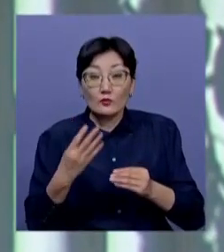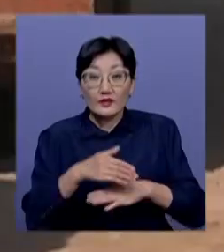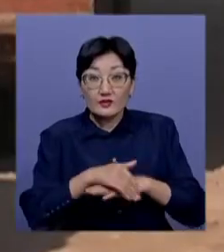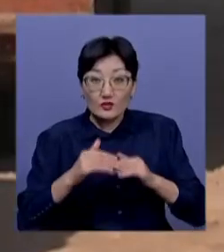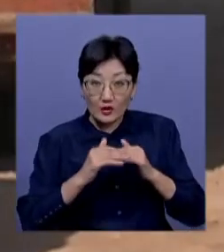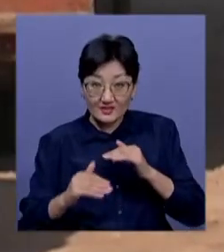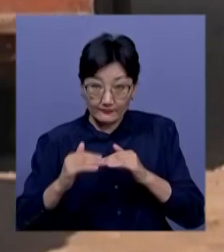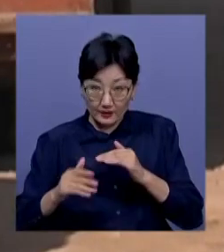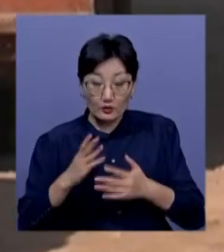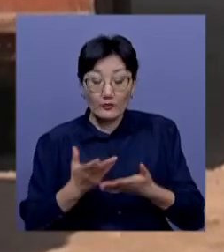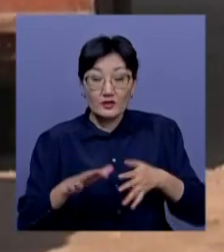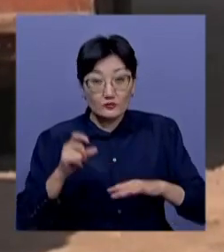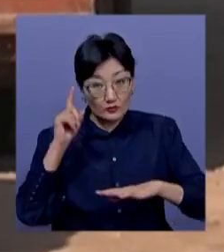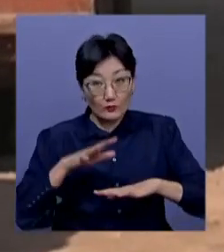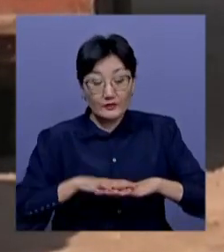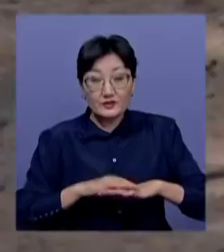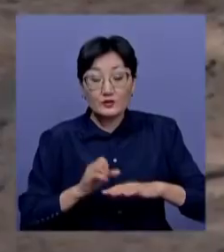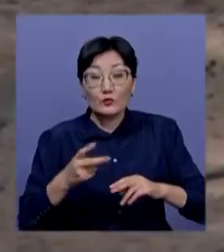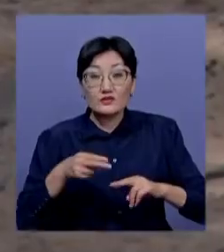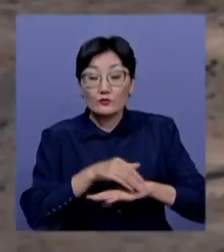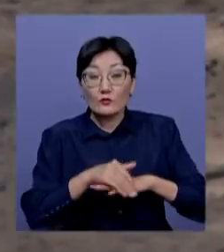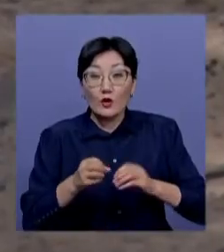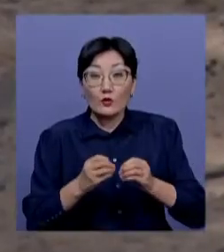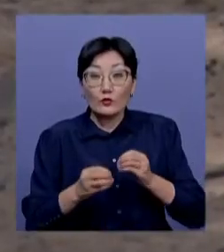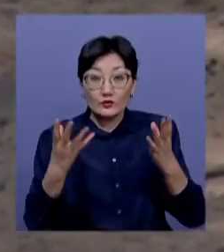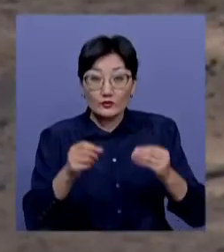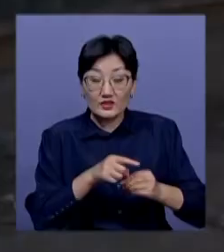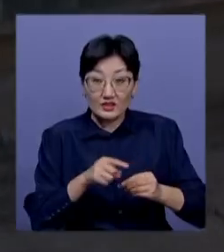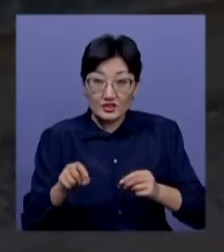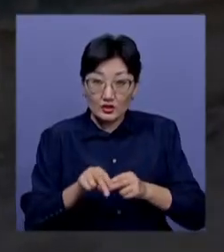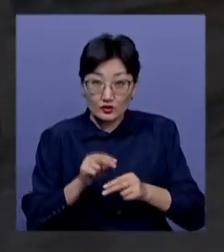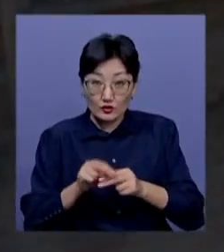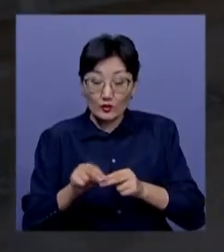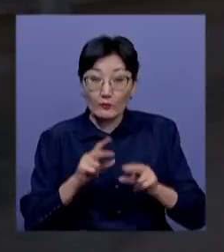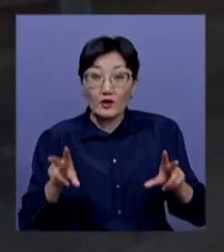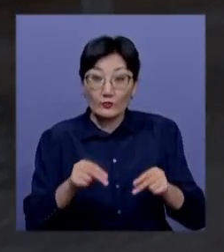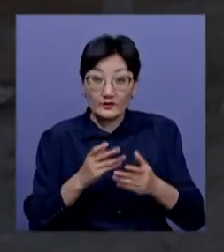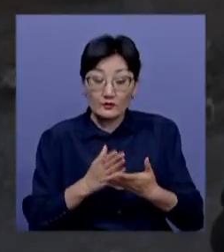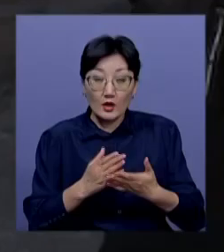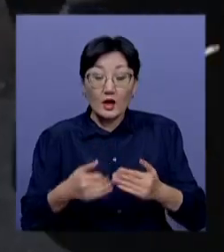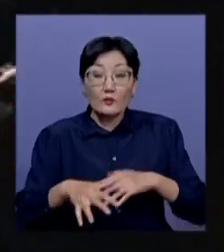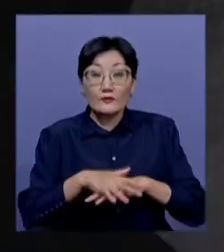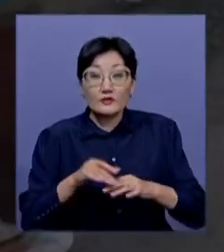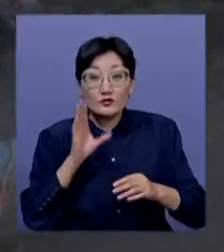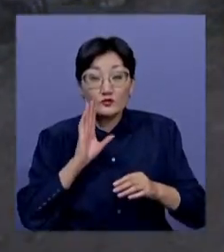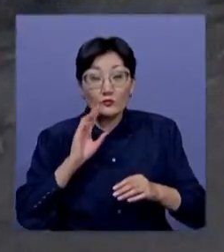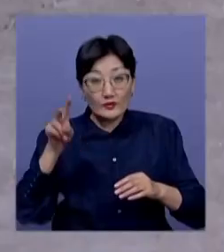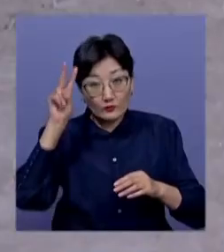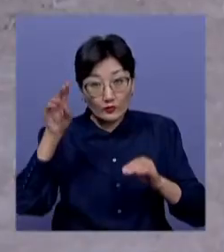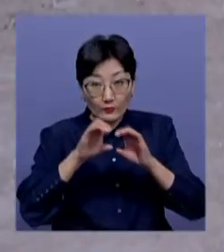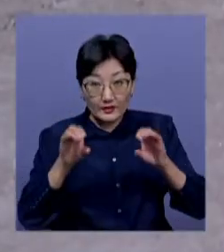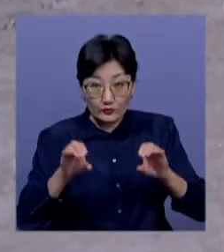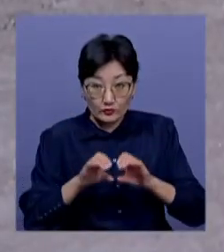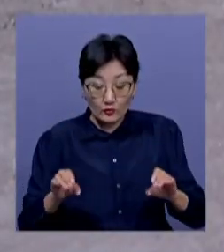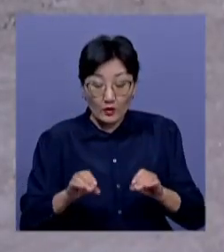асфальт төселген. Жергілікті әкімдік Ақсұңқар көшесін 10 күннің көлемінде жөндеп беруді уәде етіп отыр. Ал тұрғындар су мен кәрізді үйлеріне